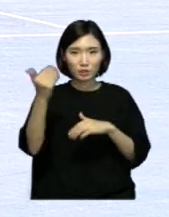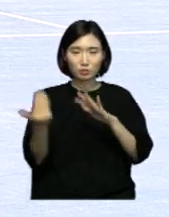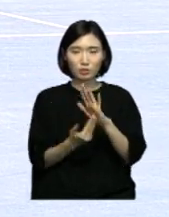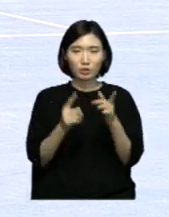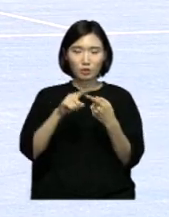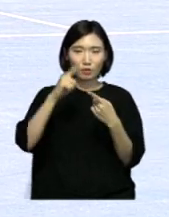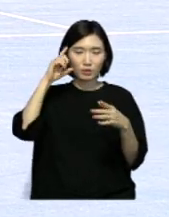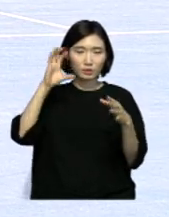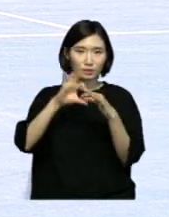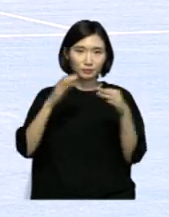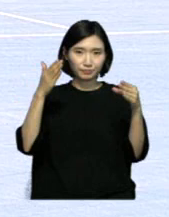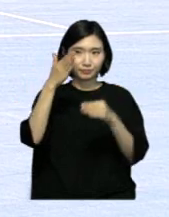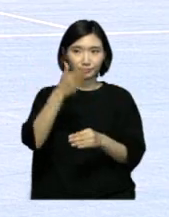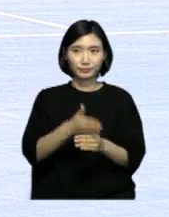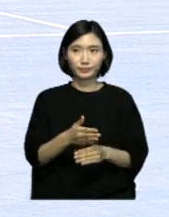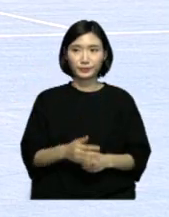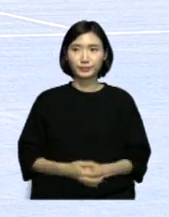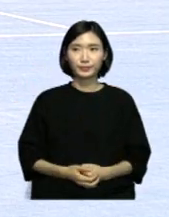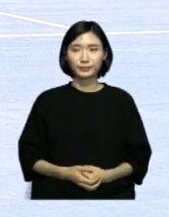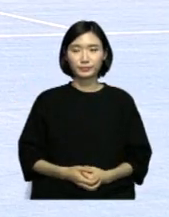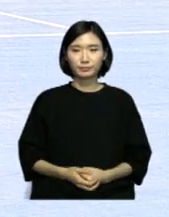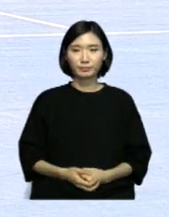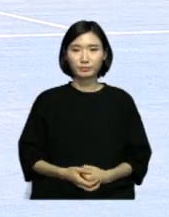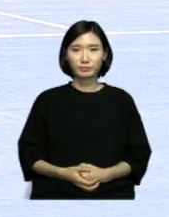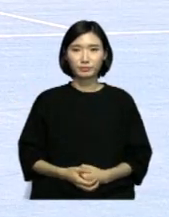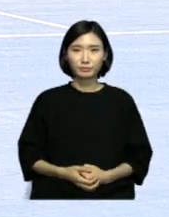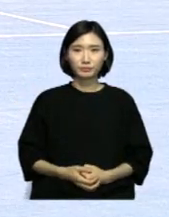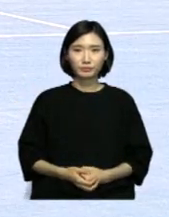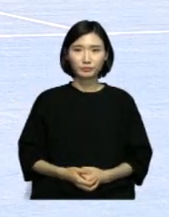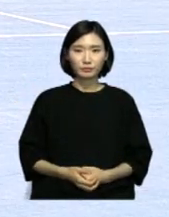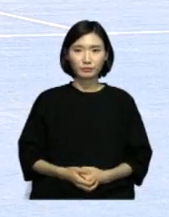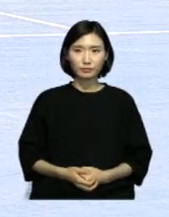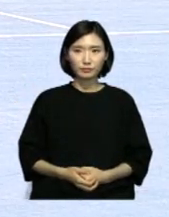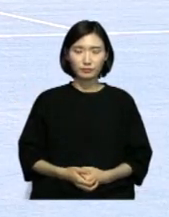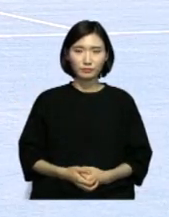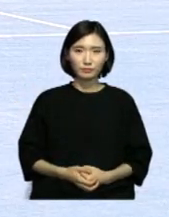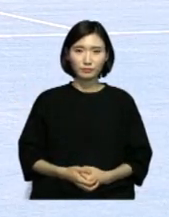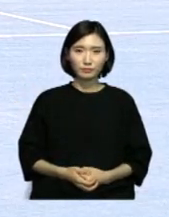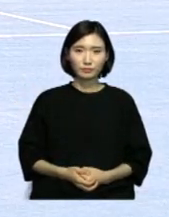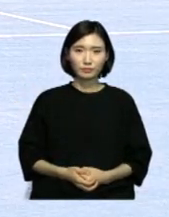관심이 모아지고 있습니다. 딜라이브 서울경기케이블TV 박선아입니다.